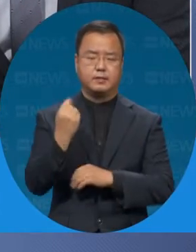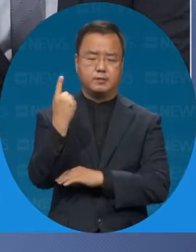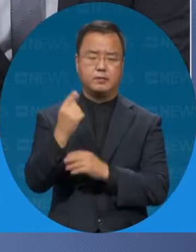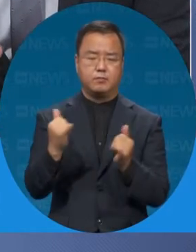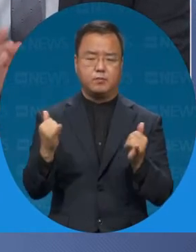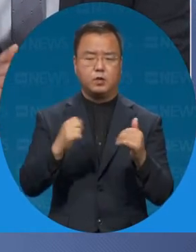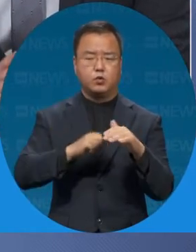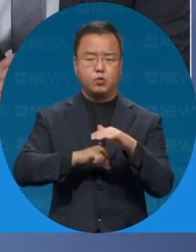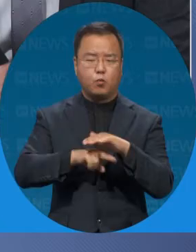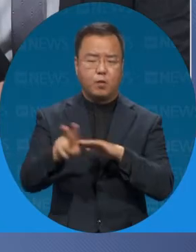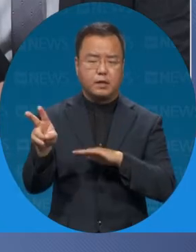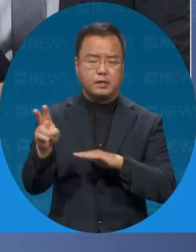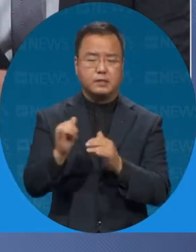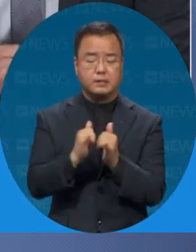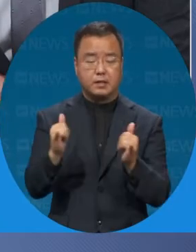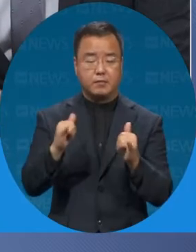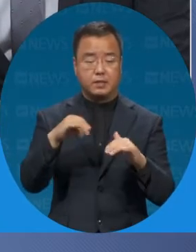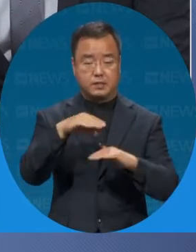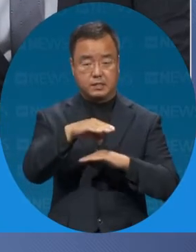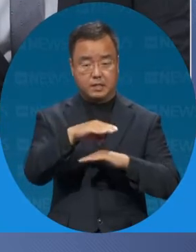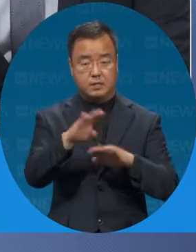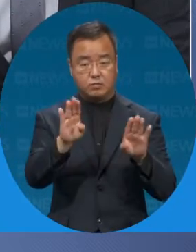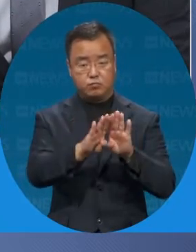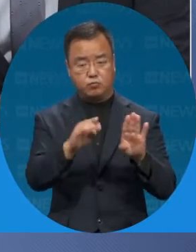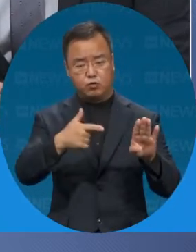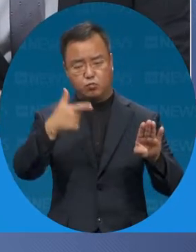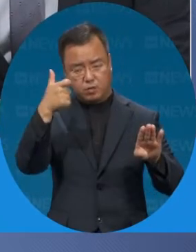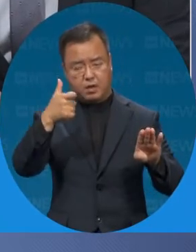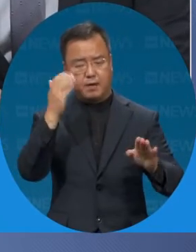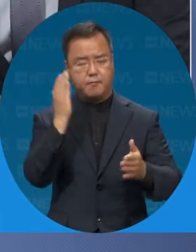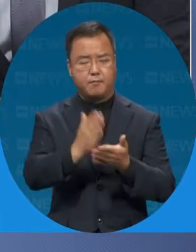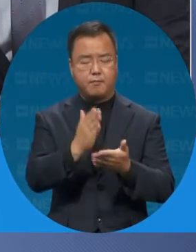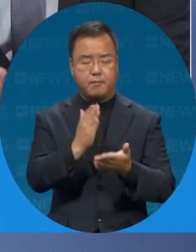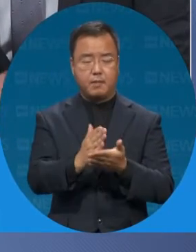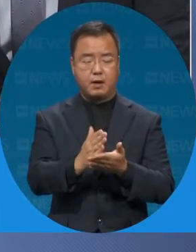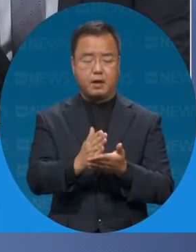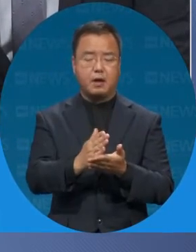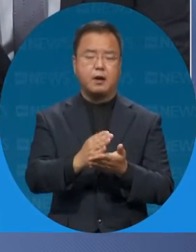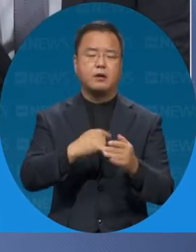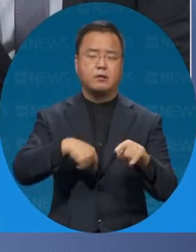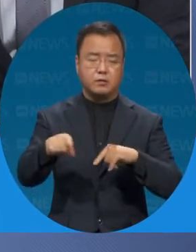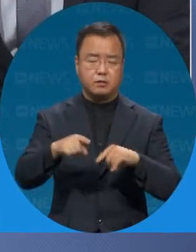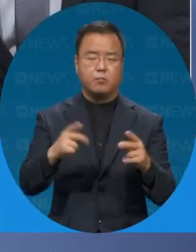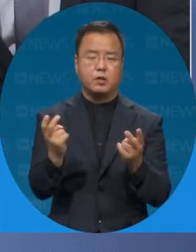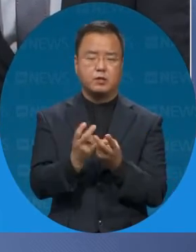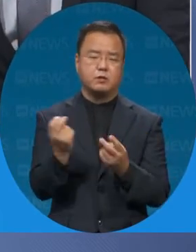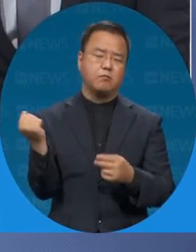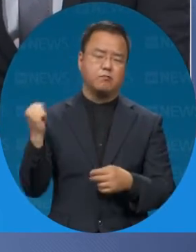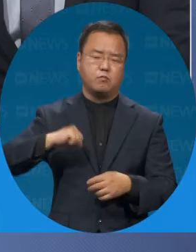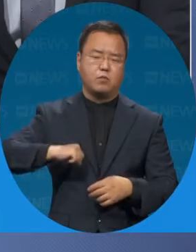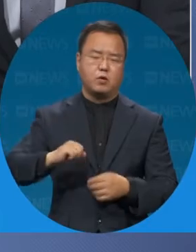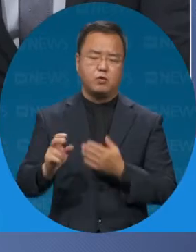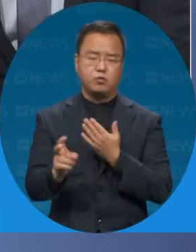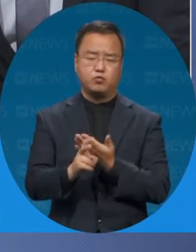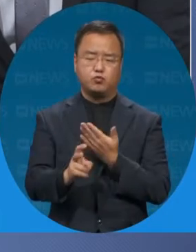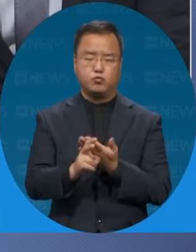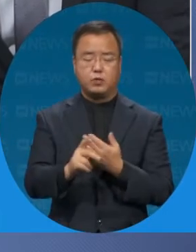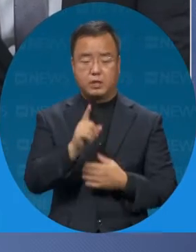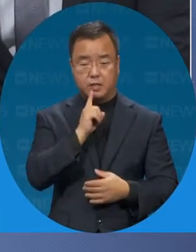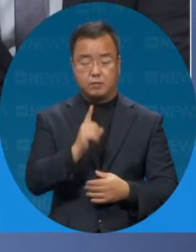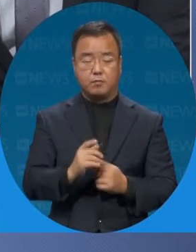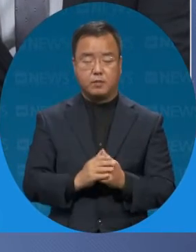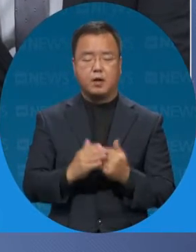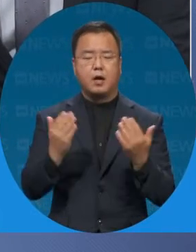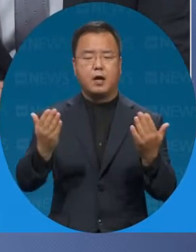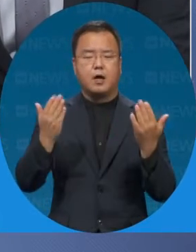하는 사람이나 아님 차량 창문에 총을 쏘지 못하게 1 2 6 무력 사용 정책을 위반했다 고 밝혔습니다 에 학교는